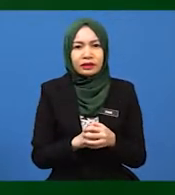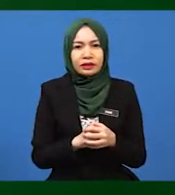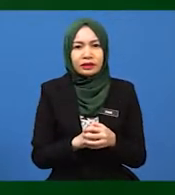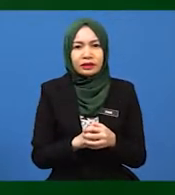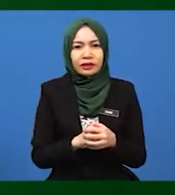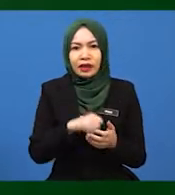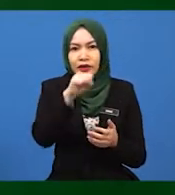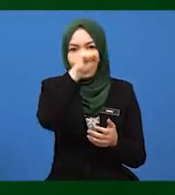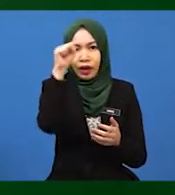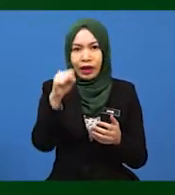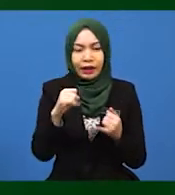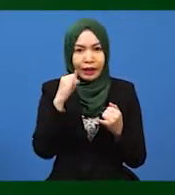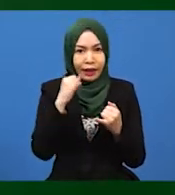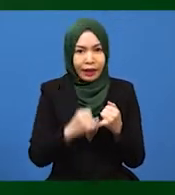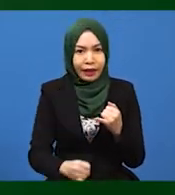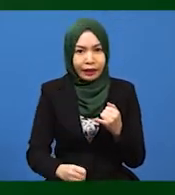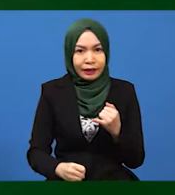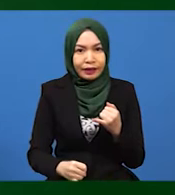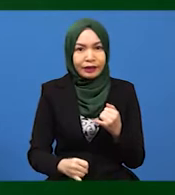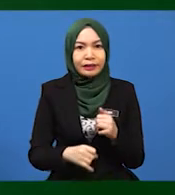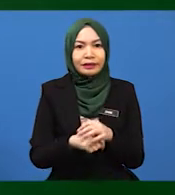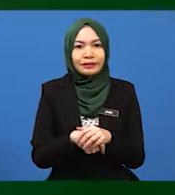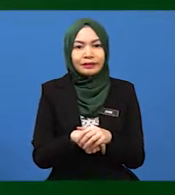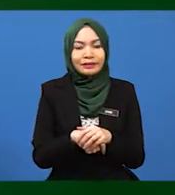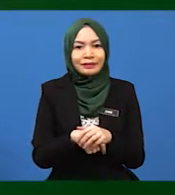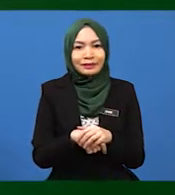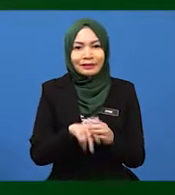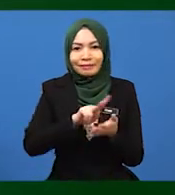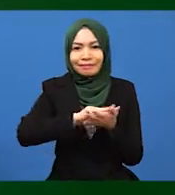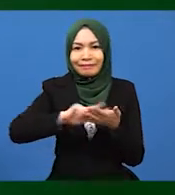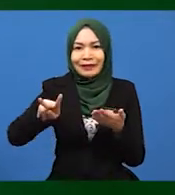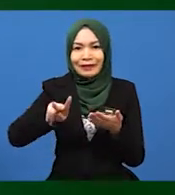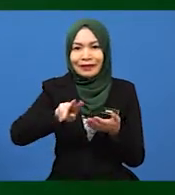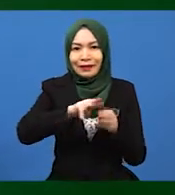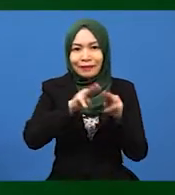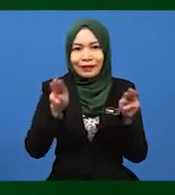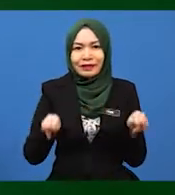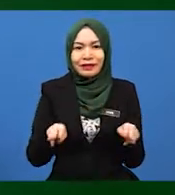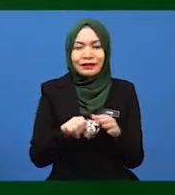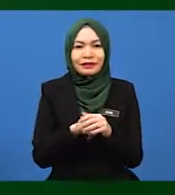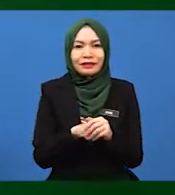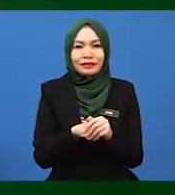Soalan terakhir. Tempat kosong. Lap meja.